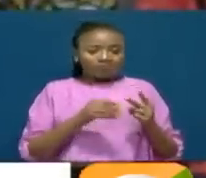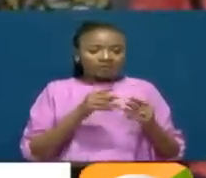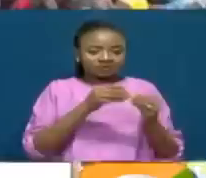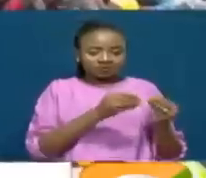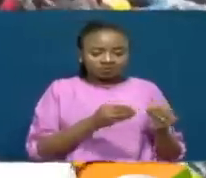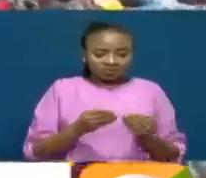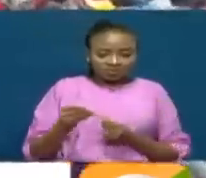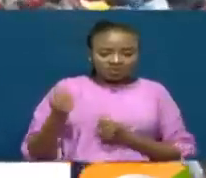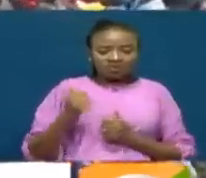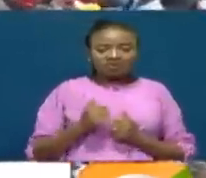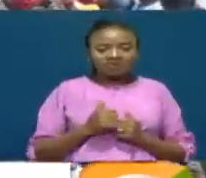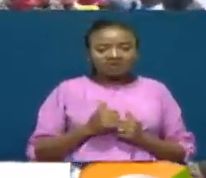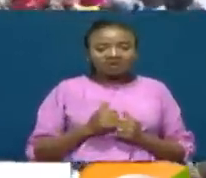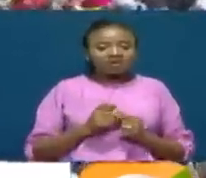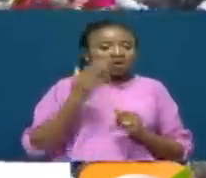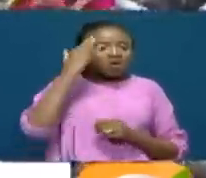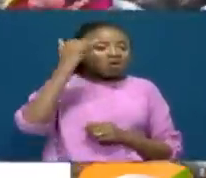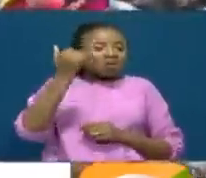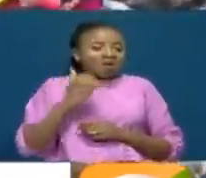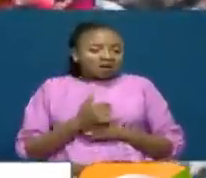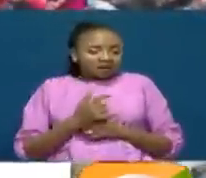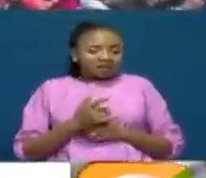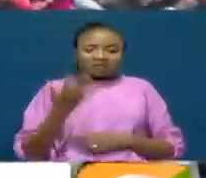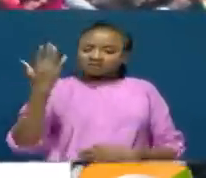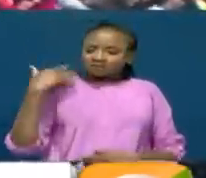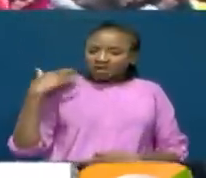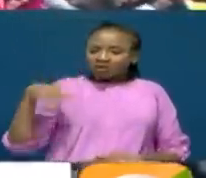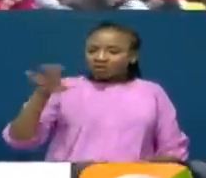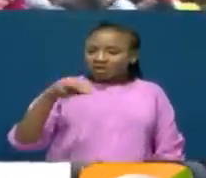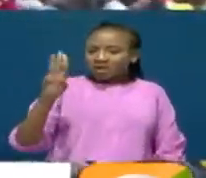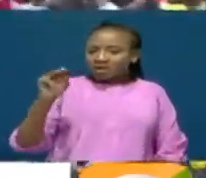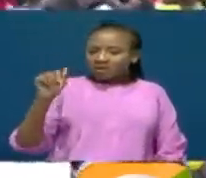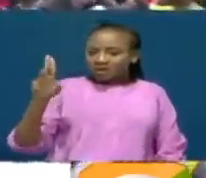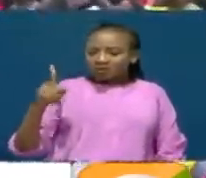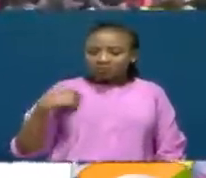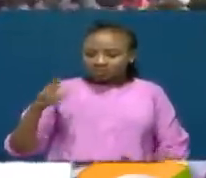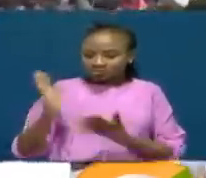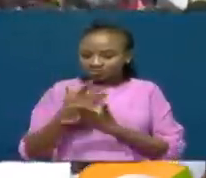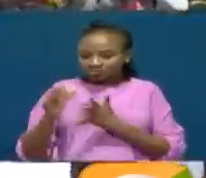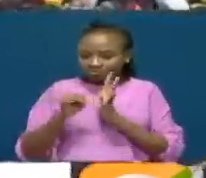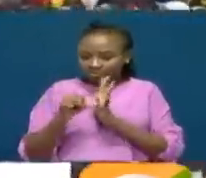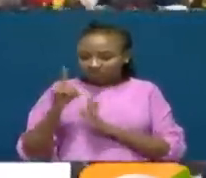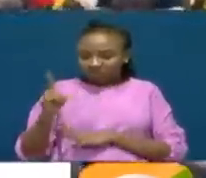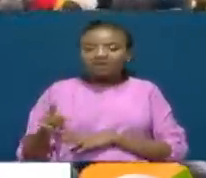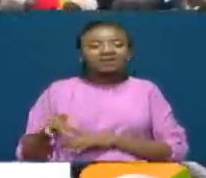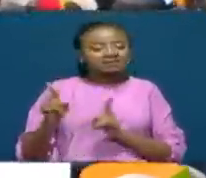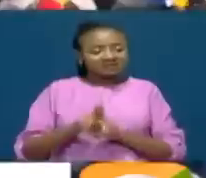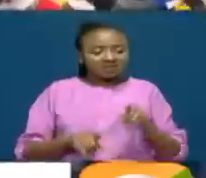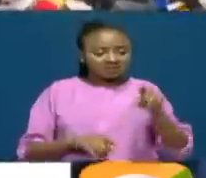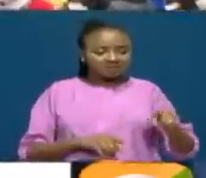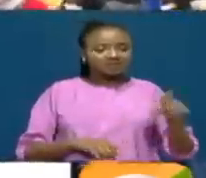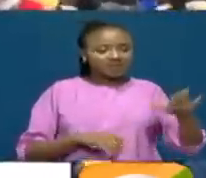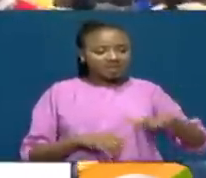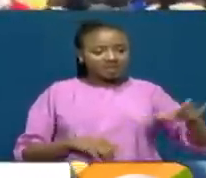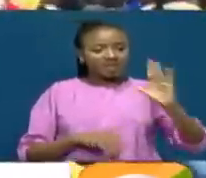Kedong tumalize. Kwa sababu vile tulimaliza mambo ya Mau, lazima tumalize mambo ya Kedong ili